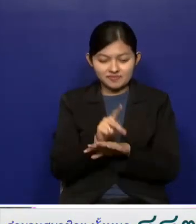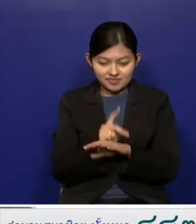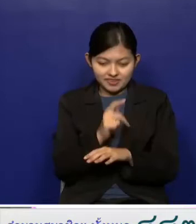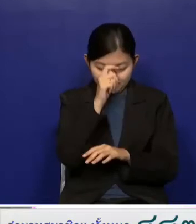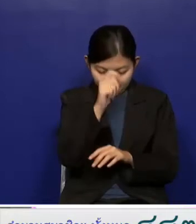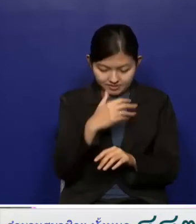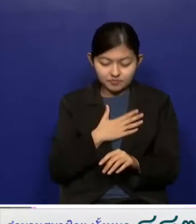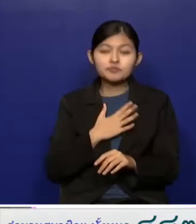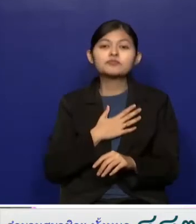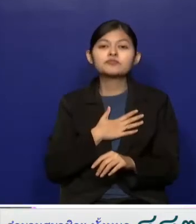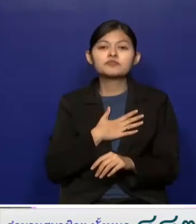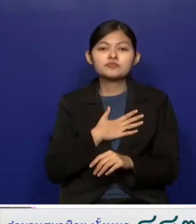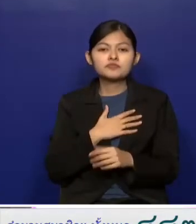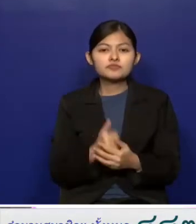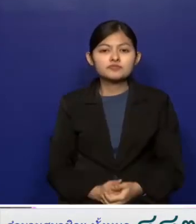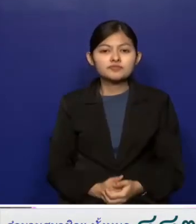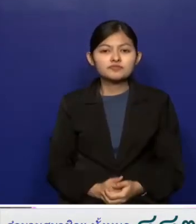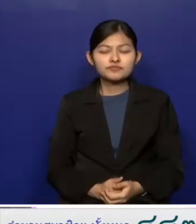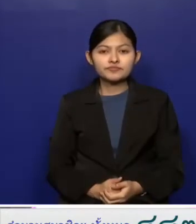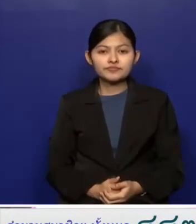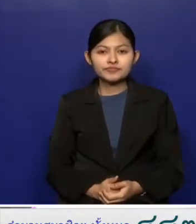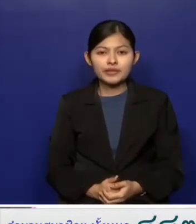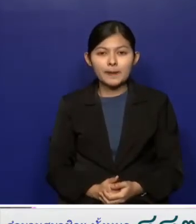าในเรื่องของการ